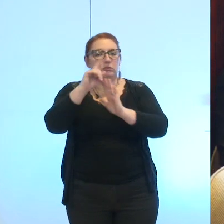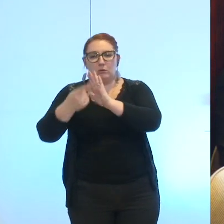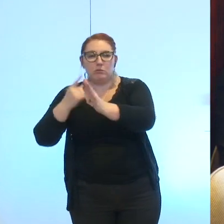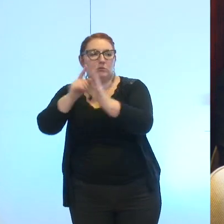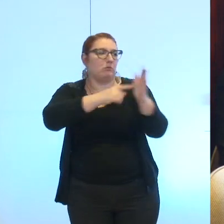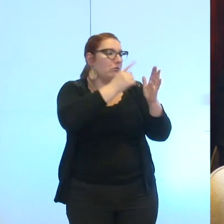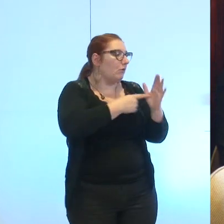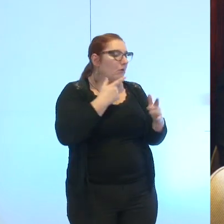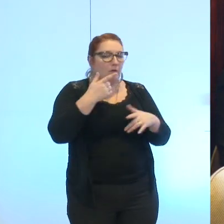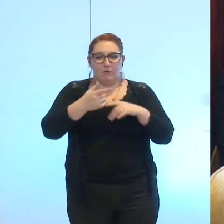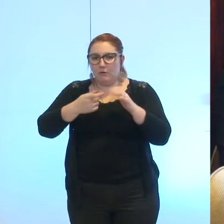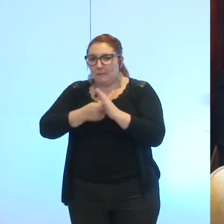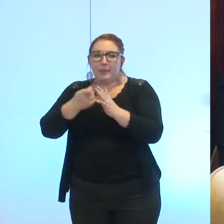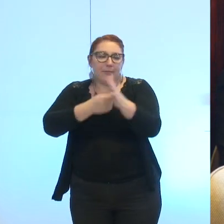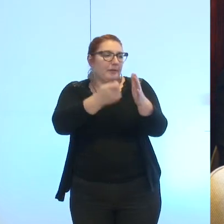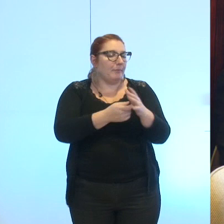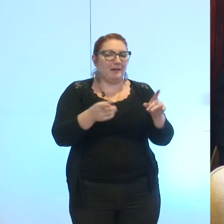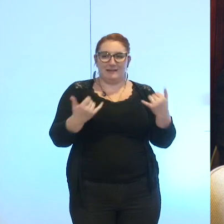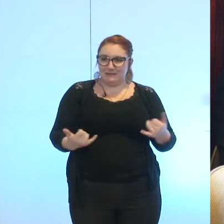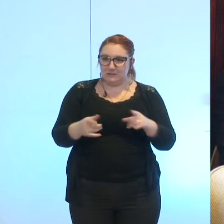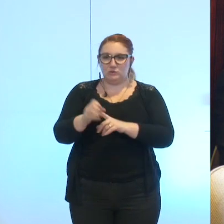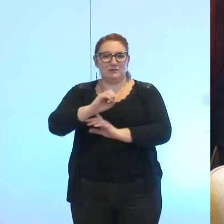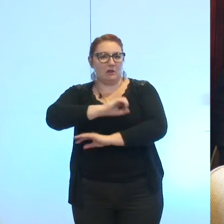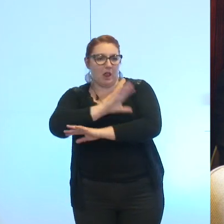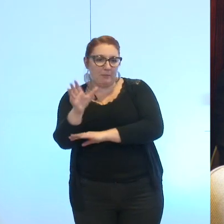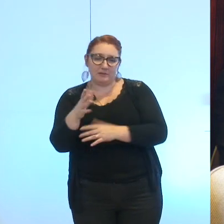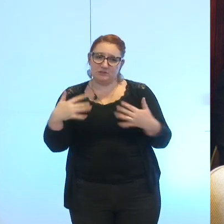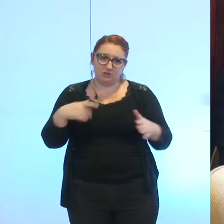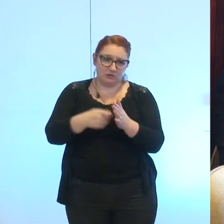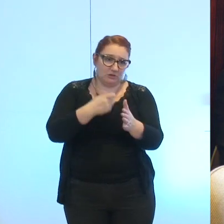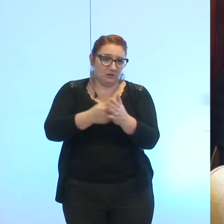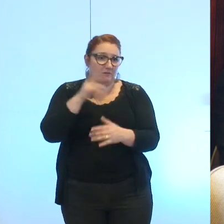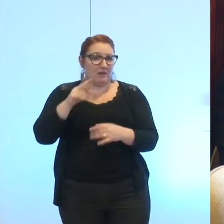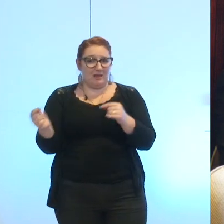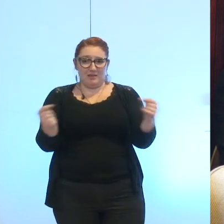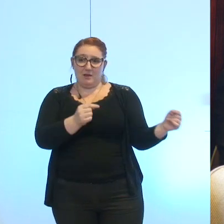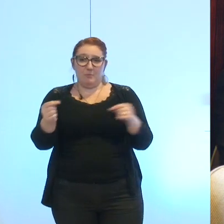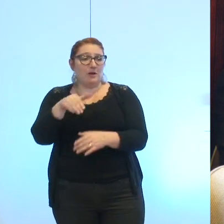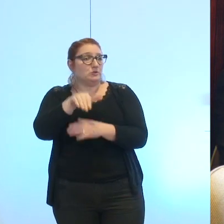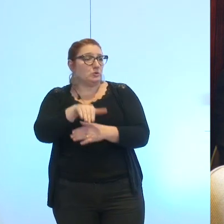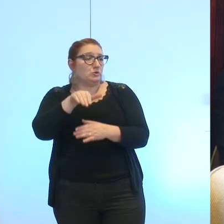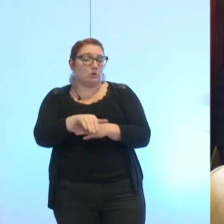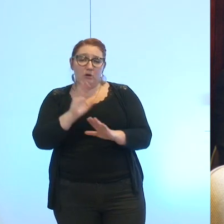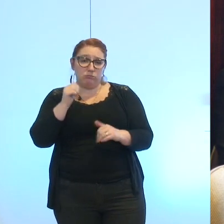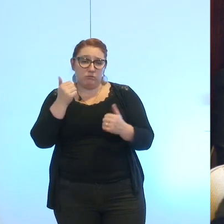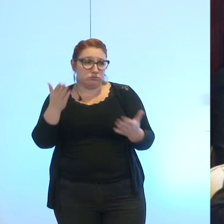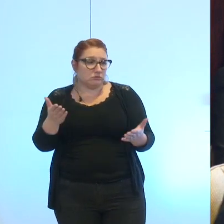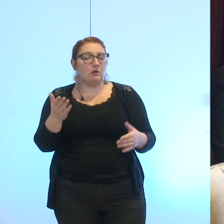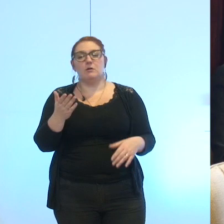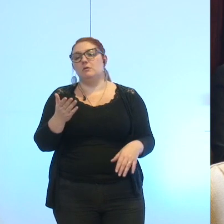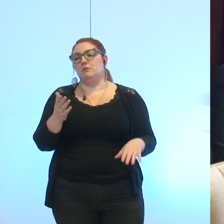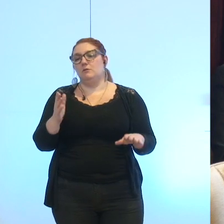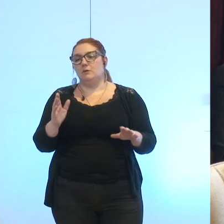la presse je pense que ça n'est pas vraiment l'intérêt du débat de ce soir tenter qu'il y en ait vraiment un et je vais m'expliquer pour je vais expliquer